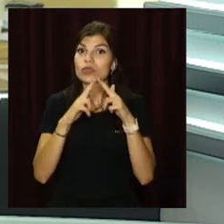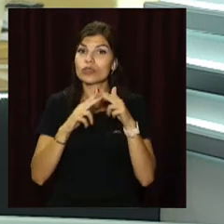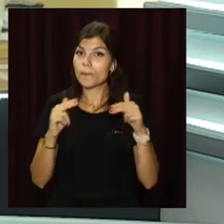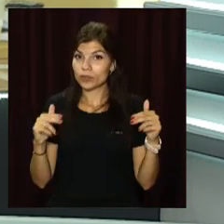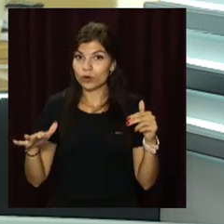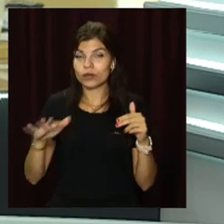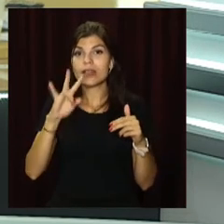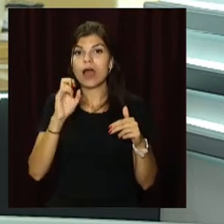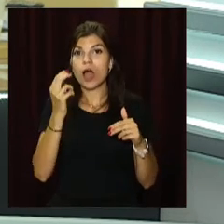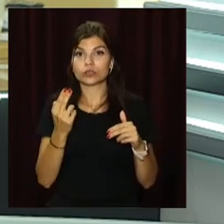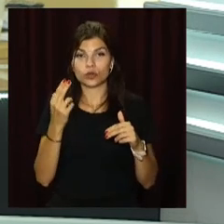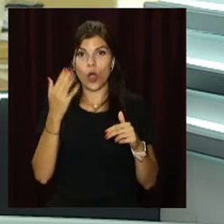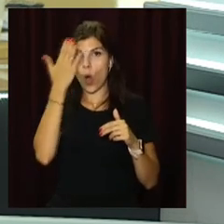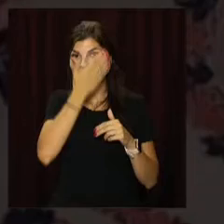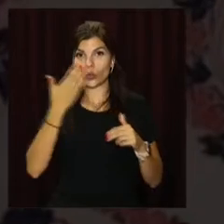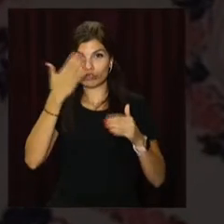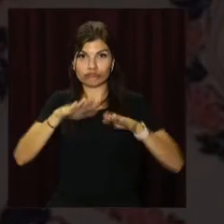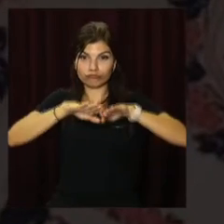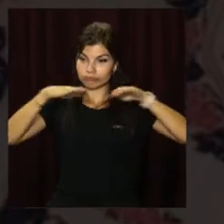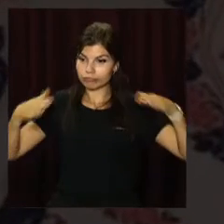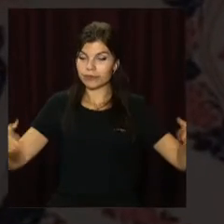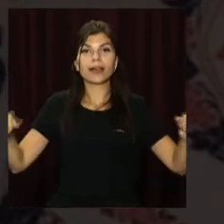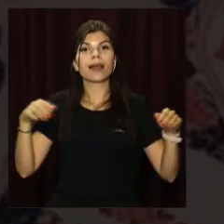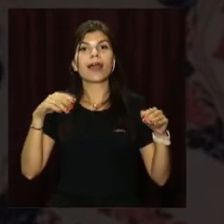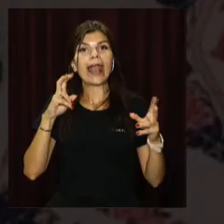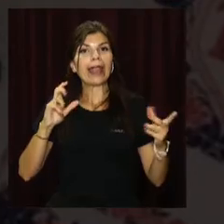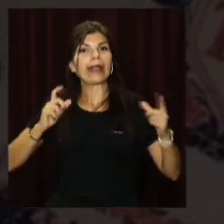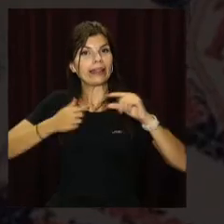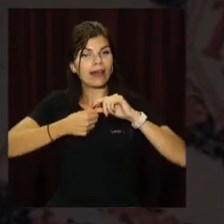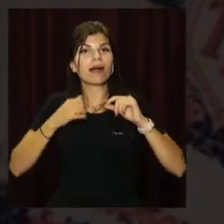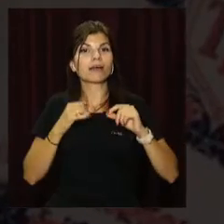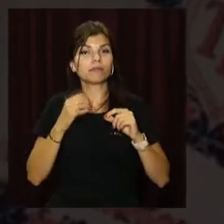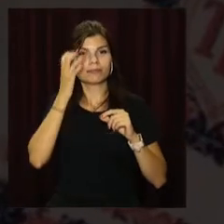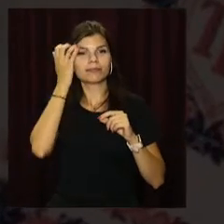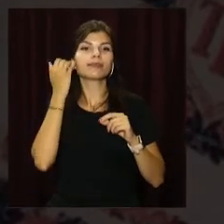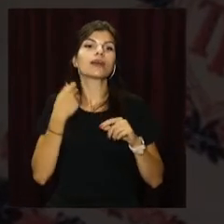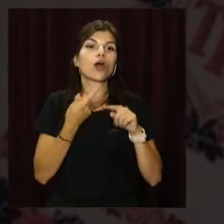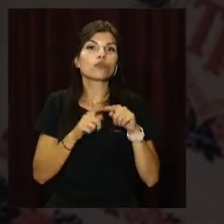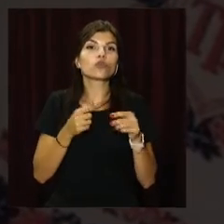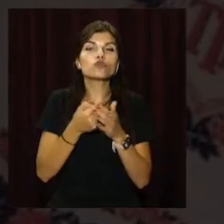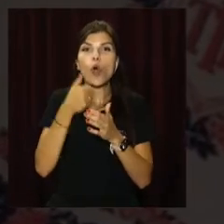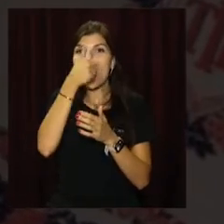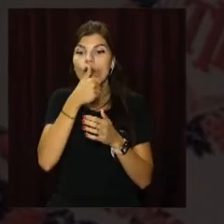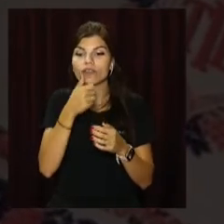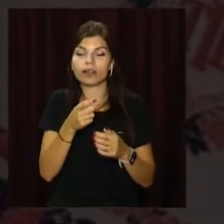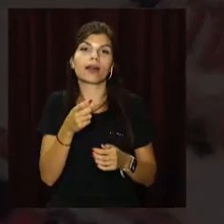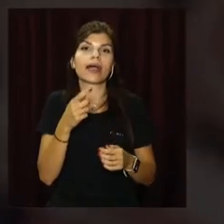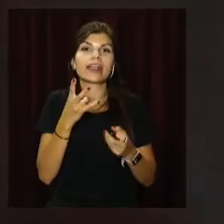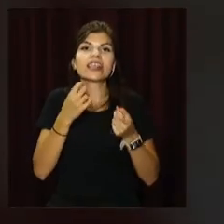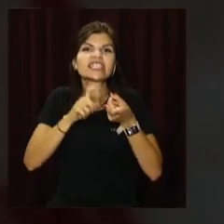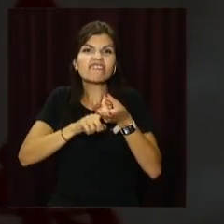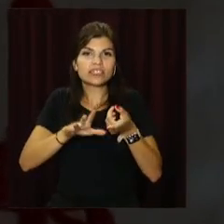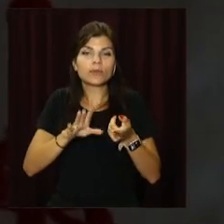Дніпропетровщина на національному рушнику єднання. Частину полотна з характерними для регіону орнаментами до річниці Незалежності